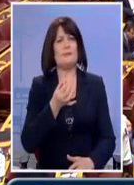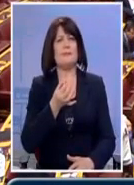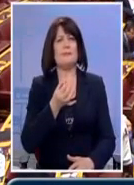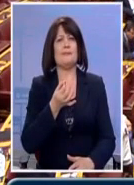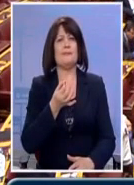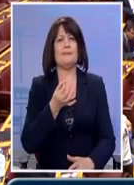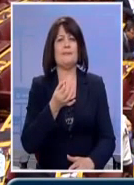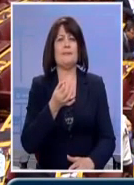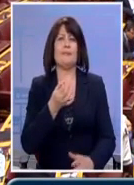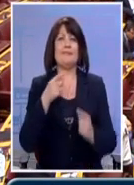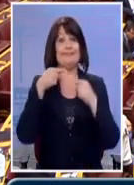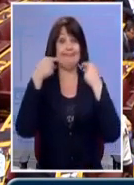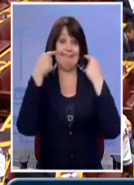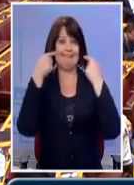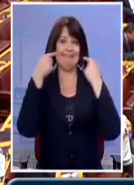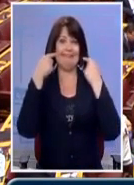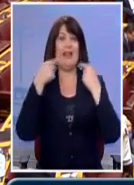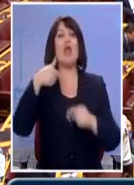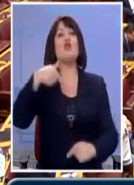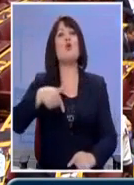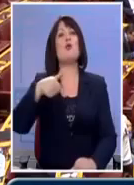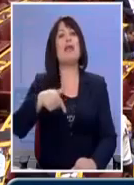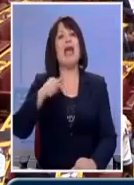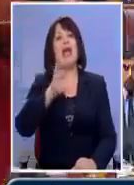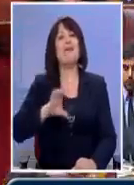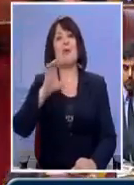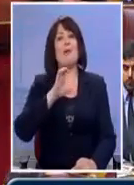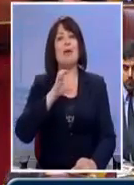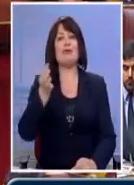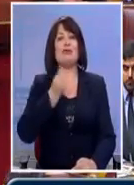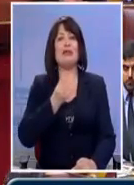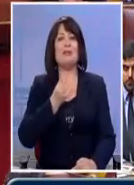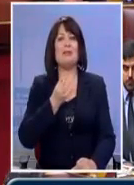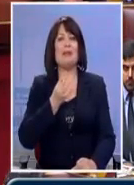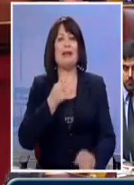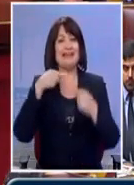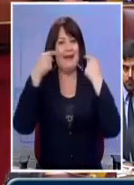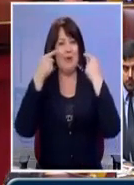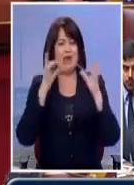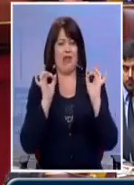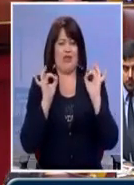ο πάντοτε χαμογελαστός κύριος Γιούνκερ δεν κοστίζουν ούτε ένα σέντσι τα χαμόγελα.